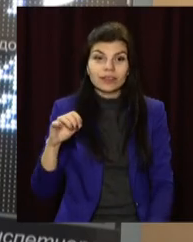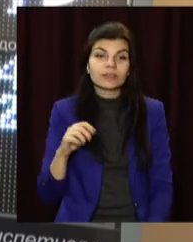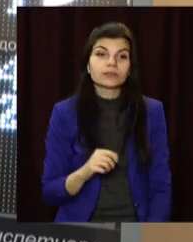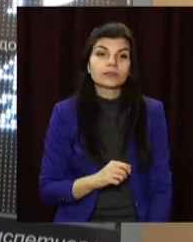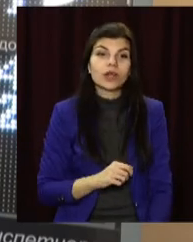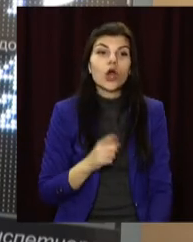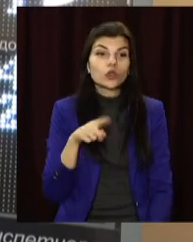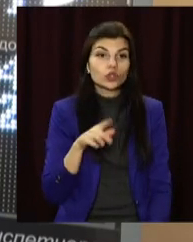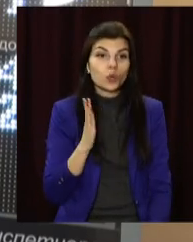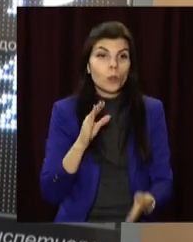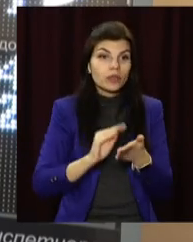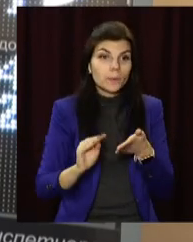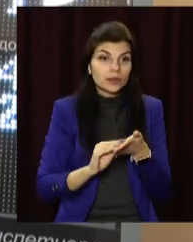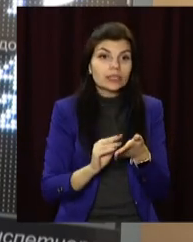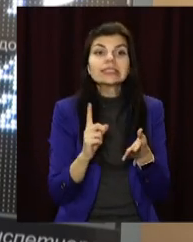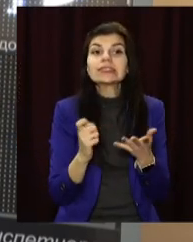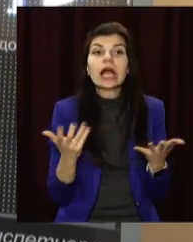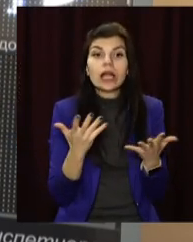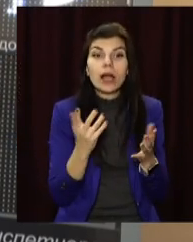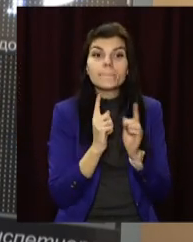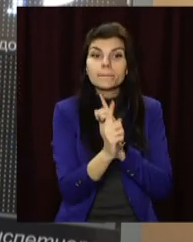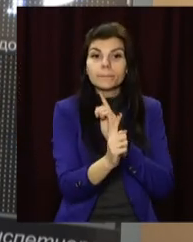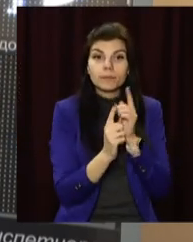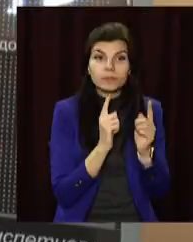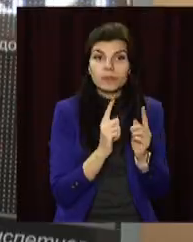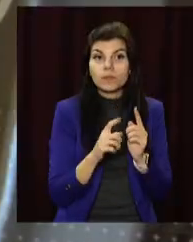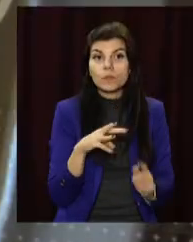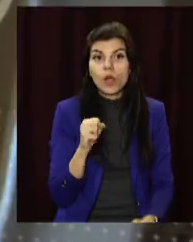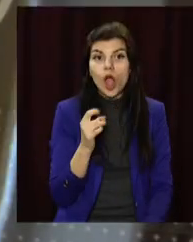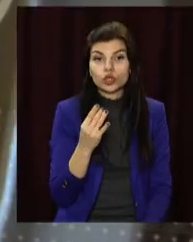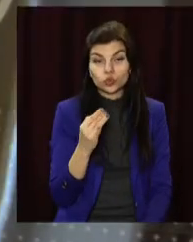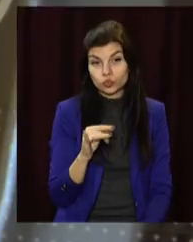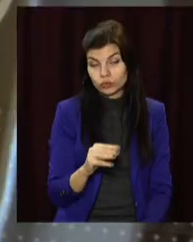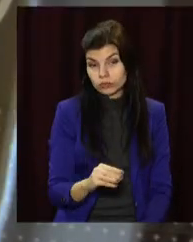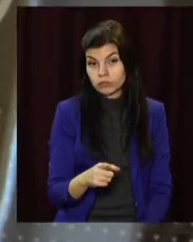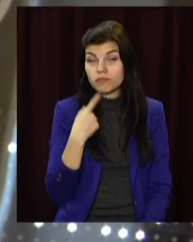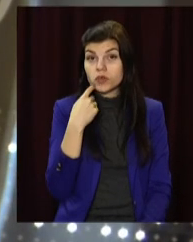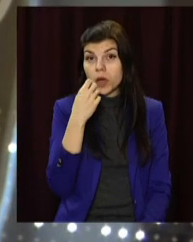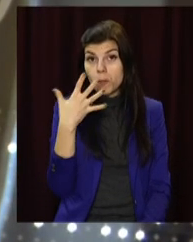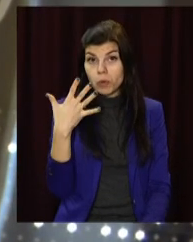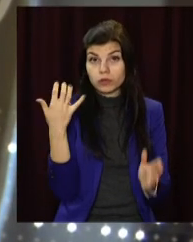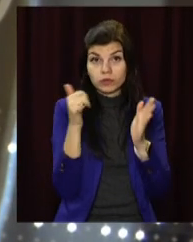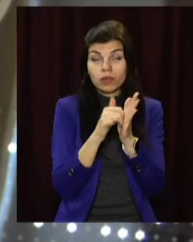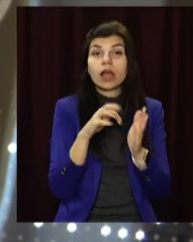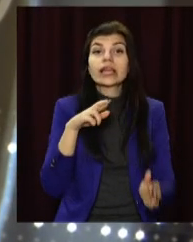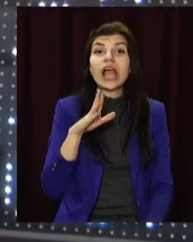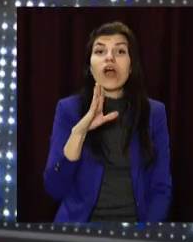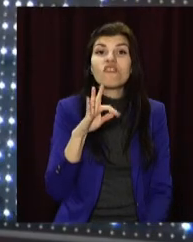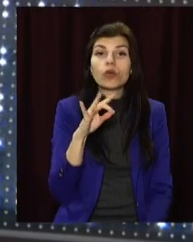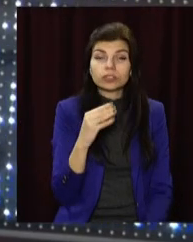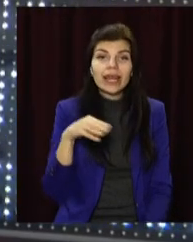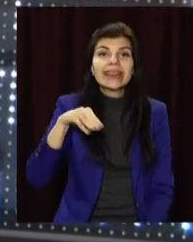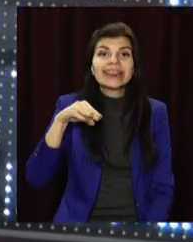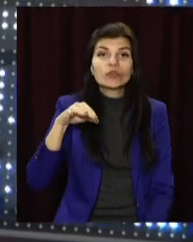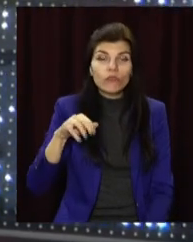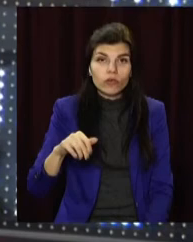буде написано, за яким маршрутом саме рухається цей транспорт. 15 нових табло на проспекті Яворницького, вулиці Титова,